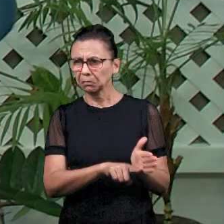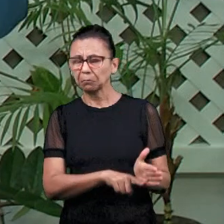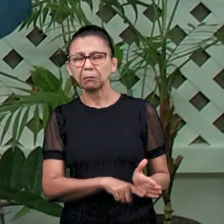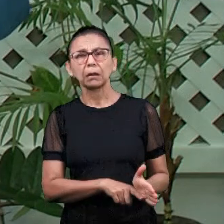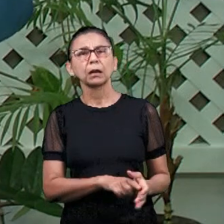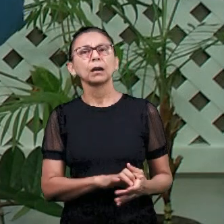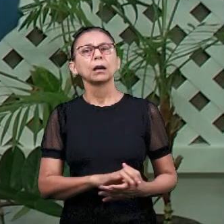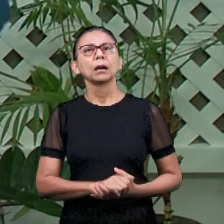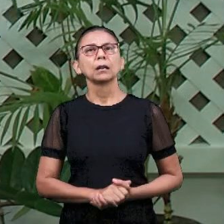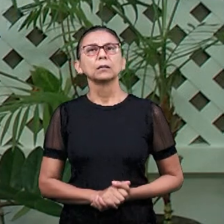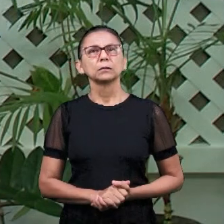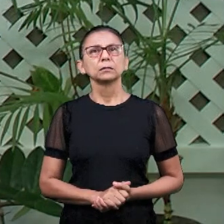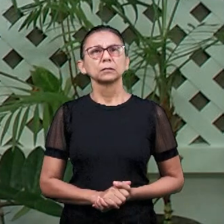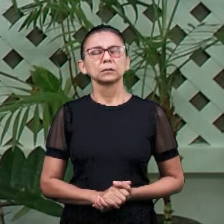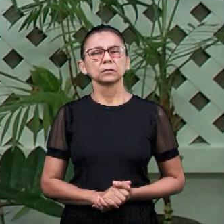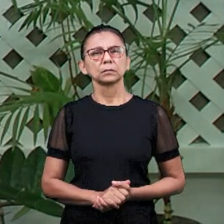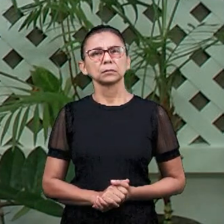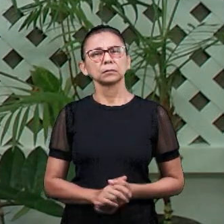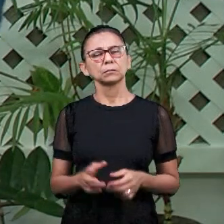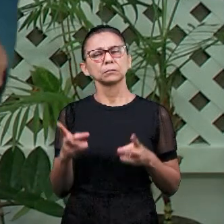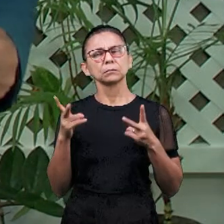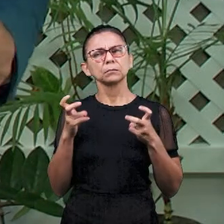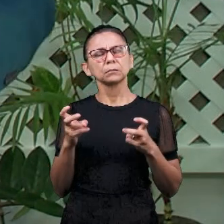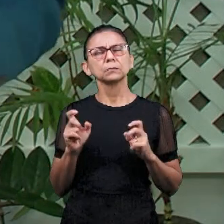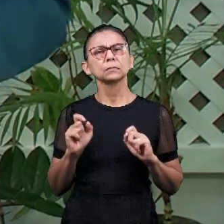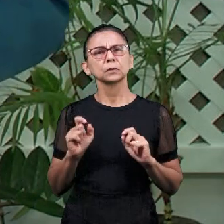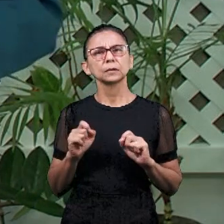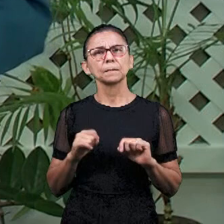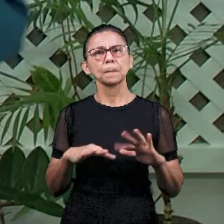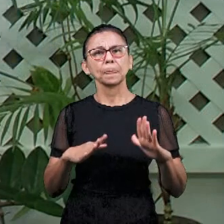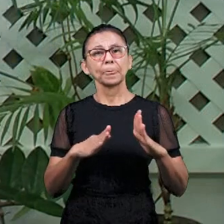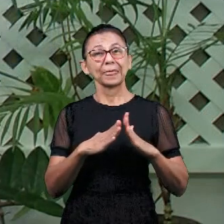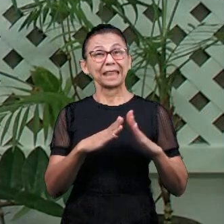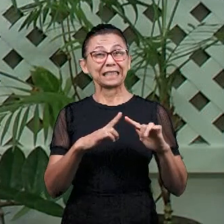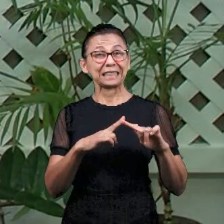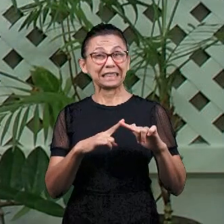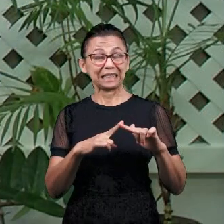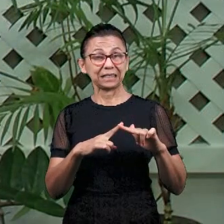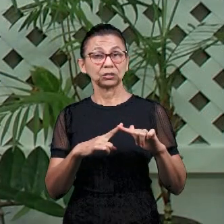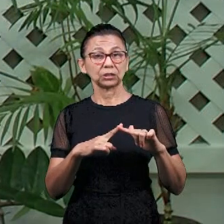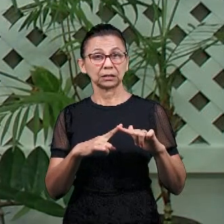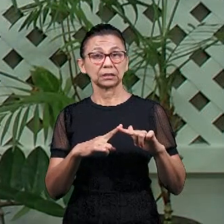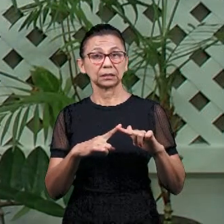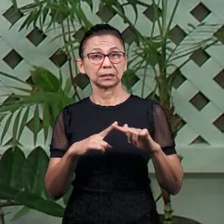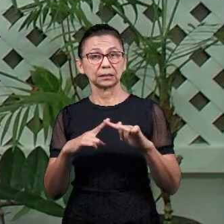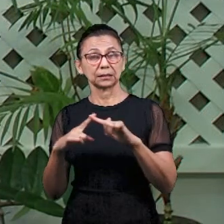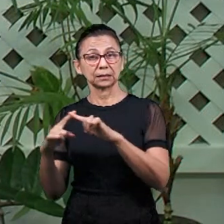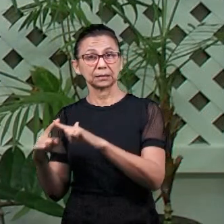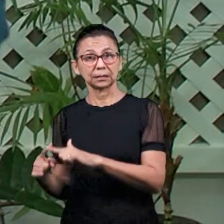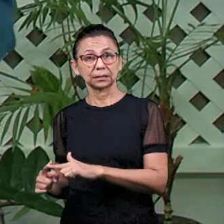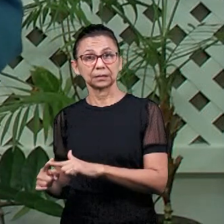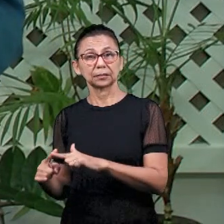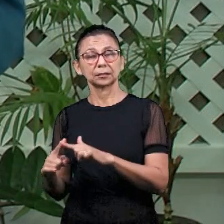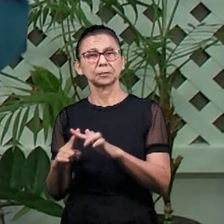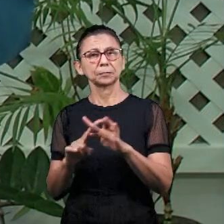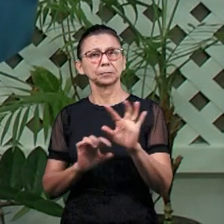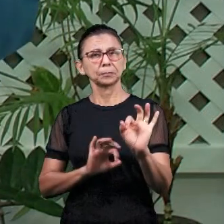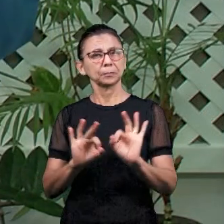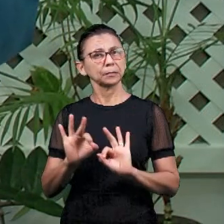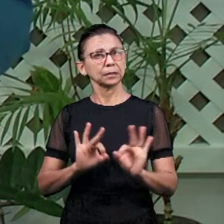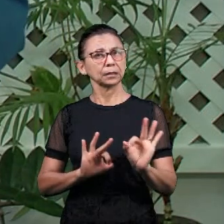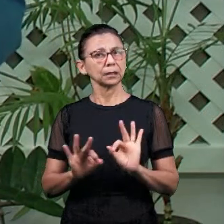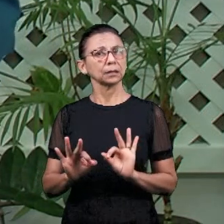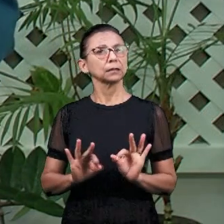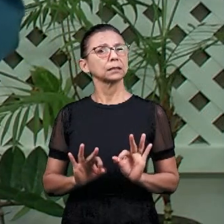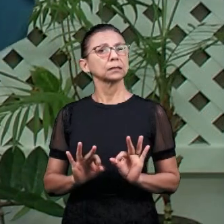Donc, les églises qui participent, qui sont en train d'être préparées